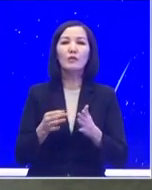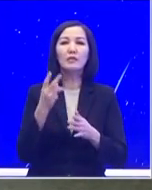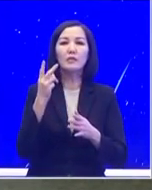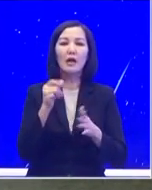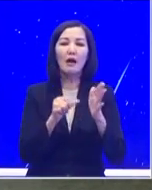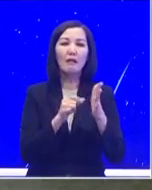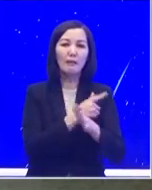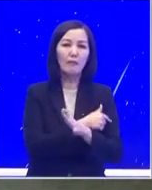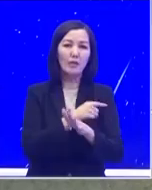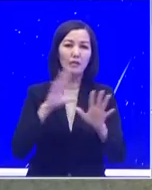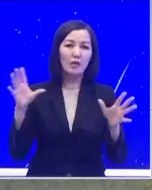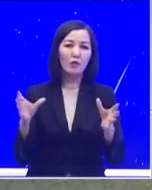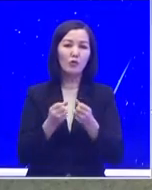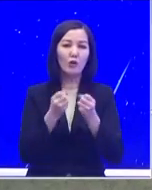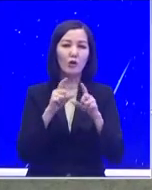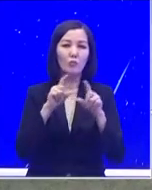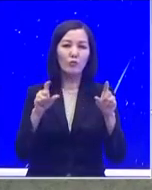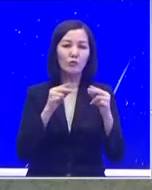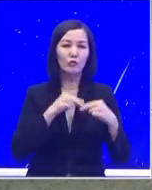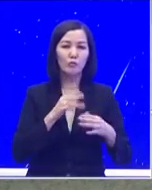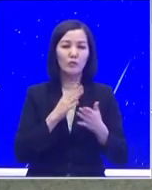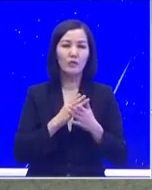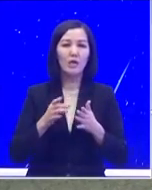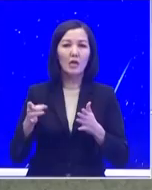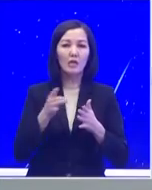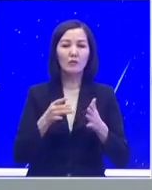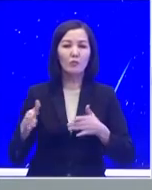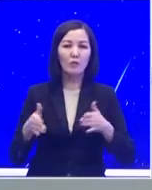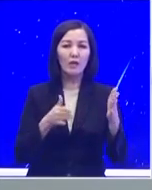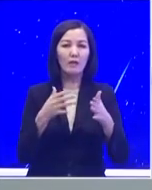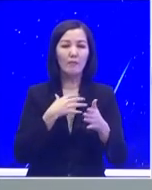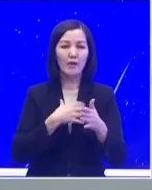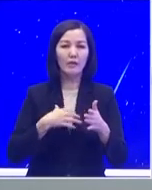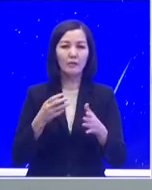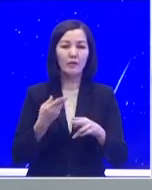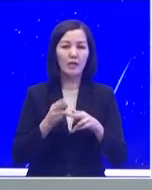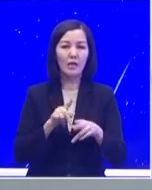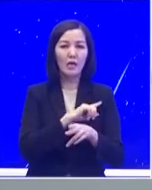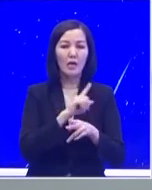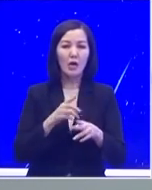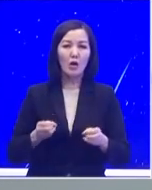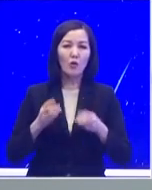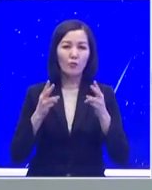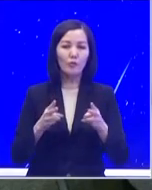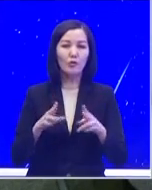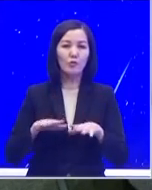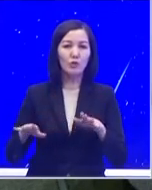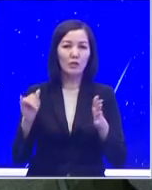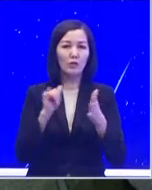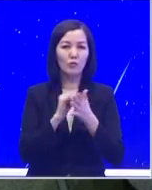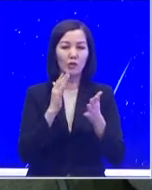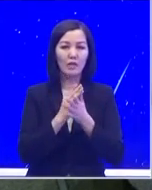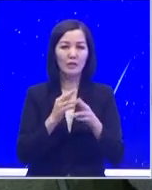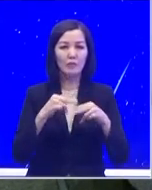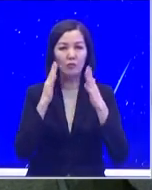медициналық құтқару пункті жұмыс істейді. Олар республикалық маңызы бар автомобиль жолдарының ең қауіпті учаскелерінде орналасқан. Құтқарушылар мұқият